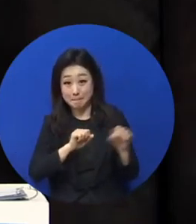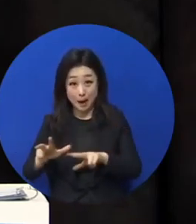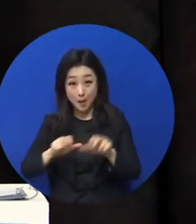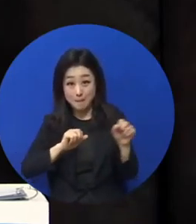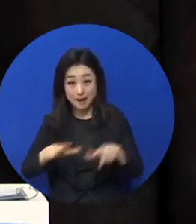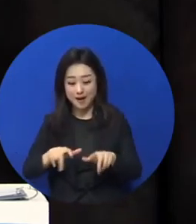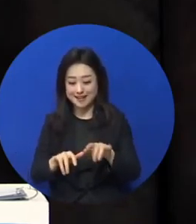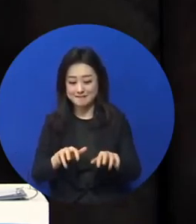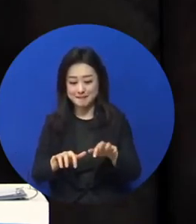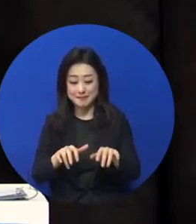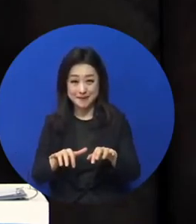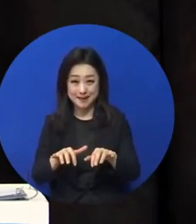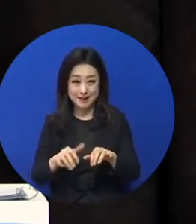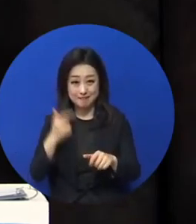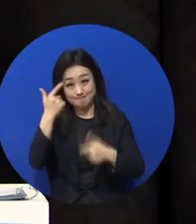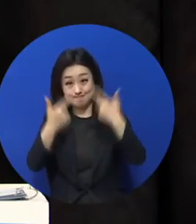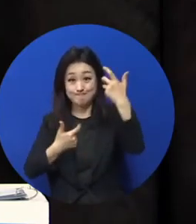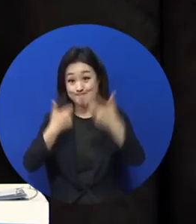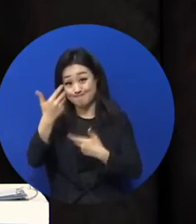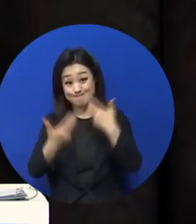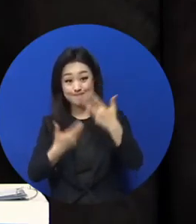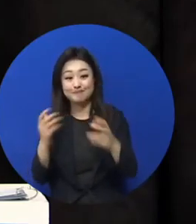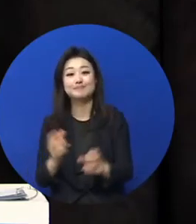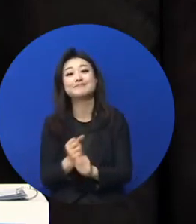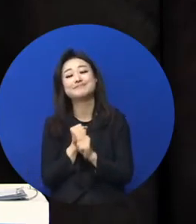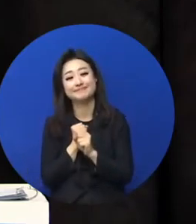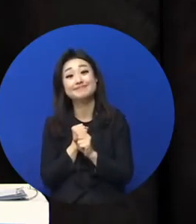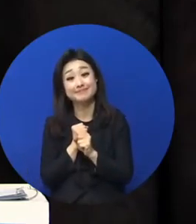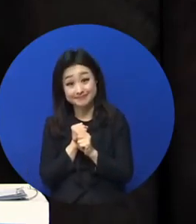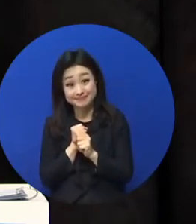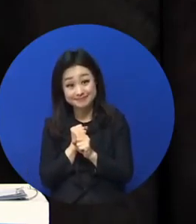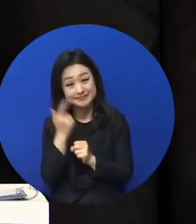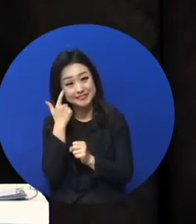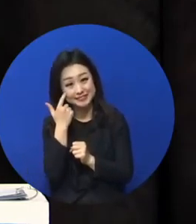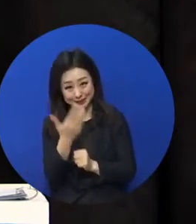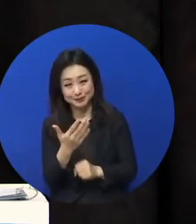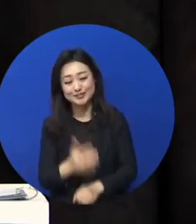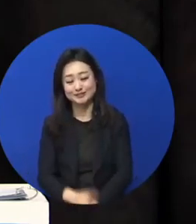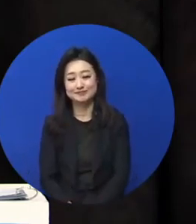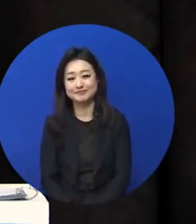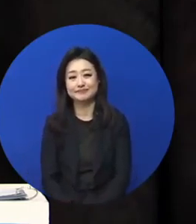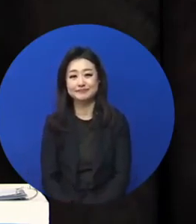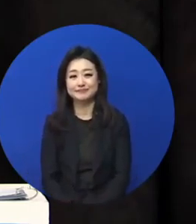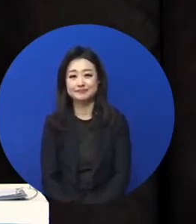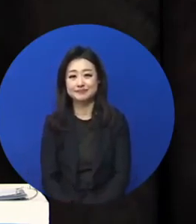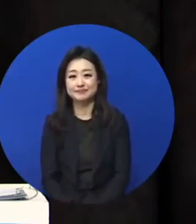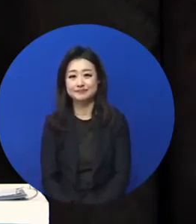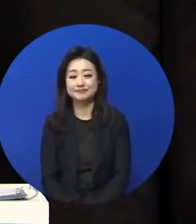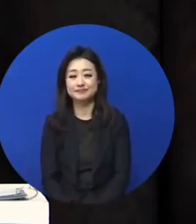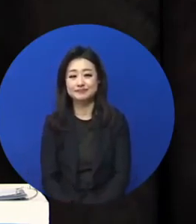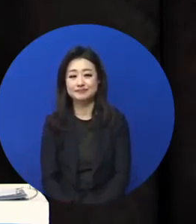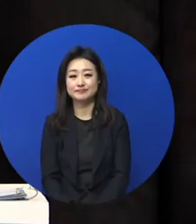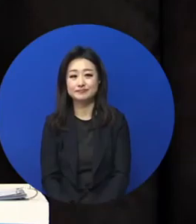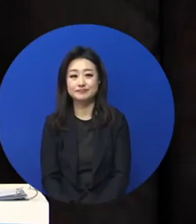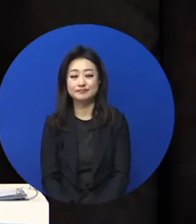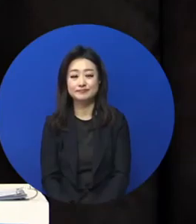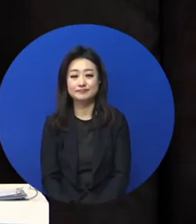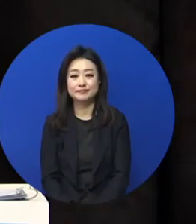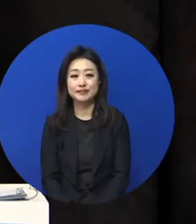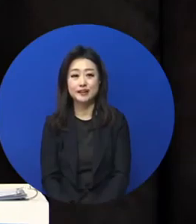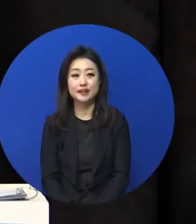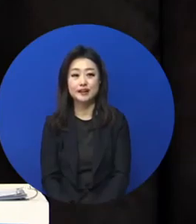채팅을 통해서요 남겨주신 의견을 중심으로 각 후보자에게 질문을 하는 시간을 갖도록 하겠습니다. 현장 질문은